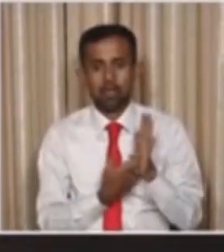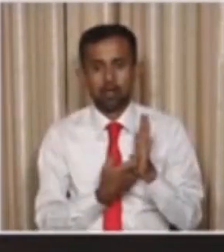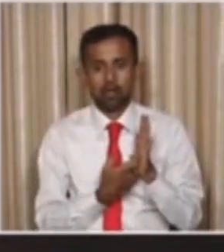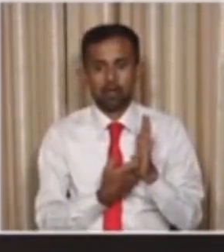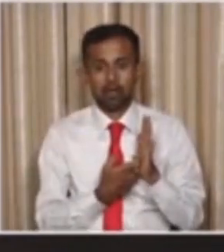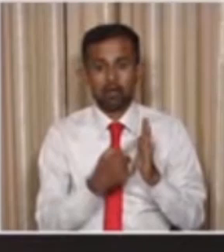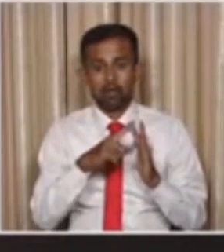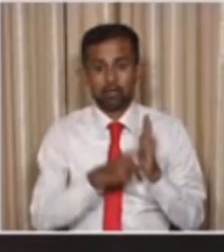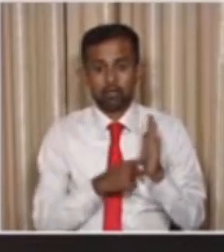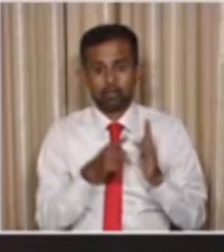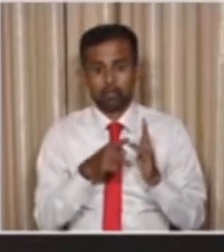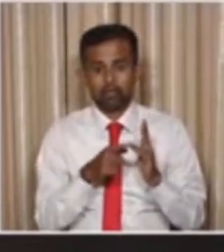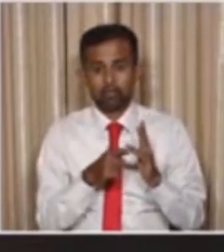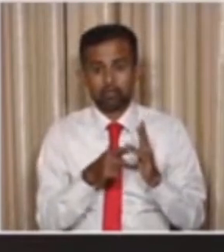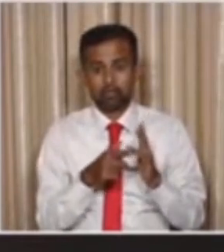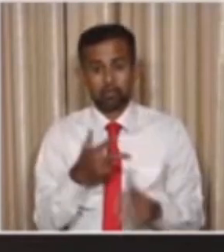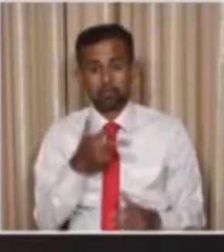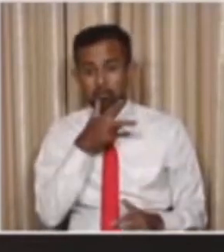මහත්තයාට එල්ලගෙන ගහන